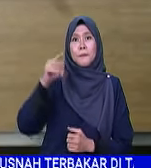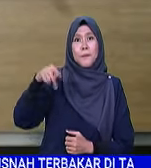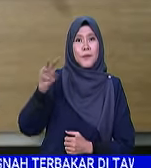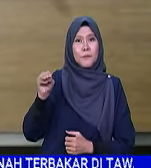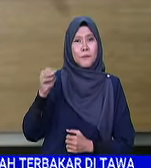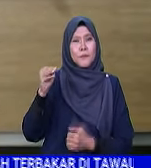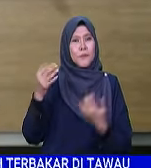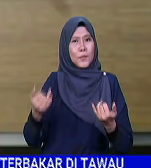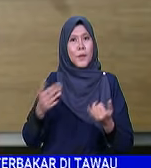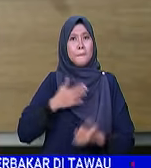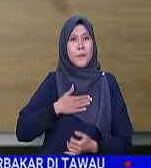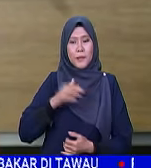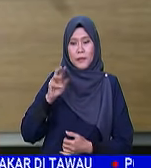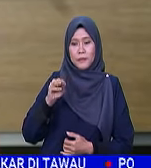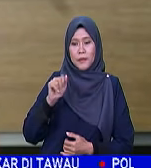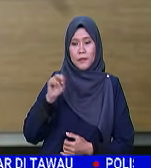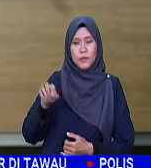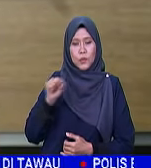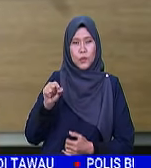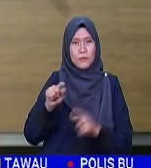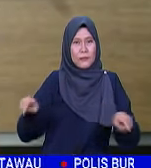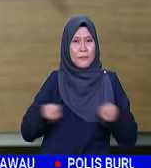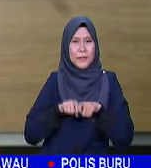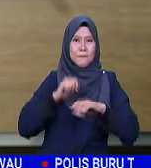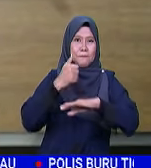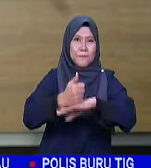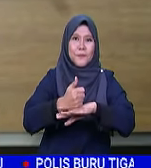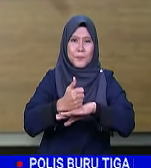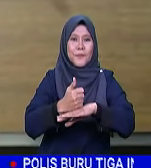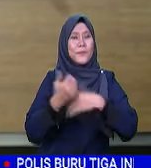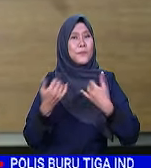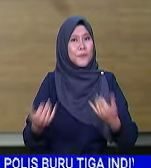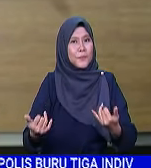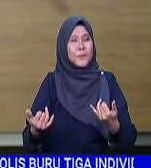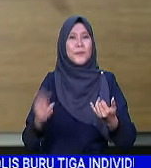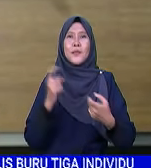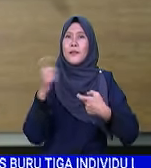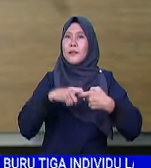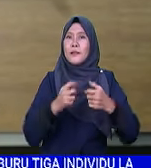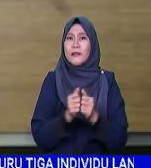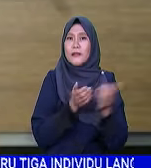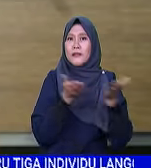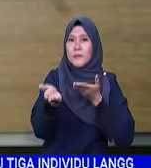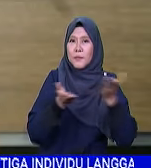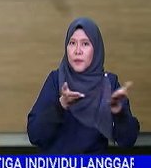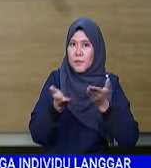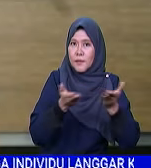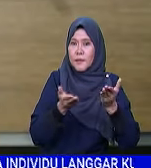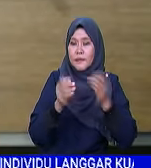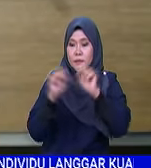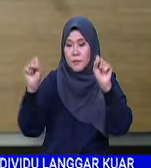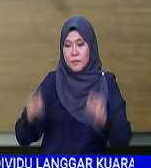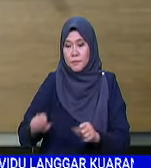Manjung meletakkan My Manjung sebagai tapak asasnya. Segala perkara kecil sekalipun yang berkaitan dengan perkhidmatan dan